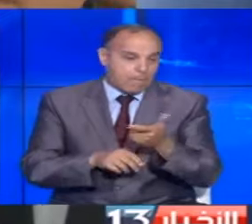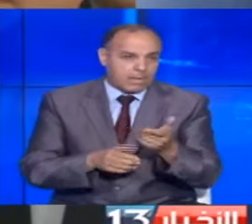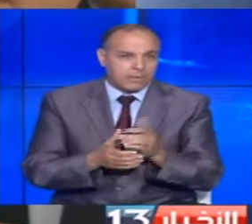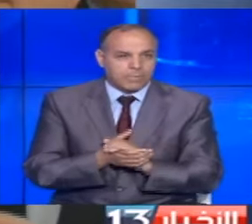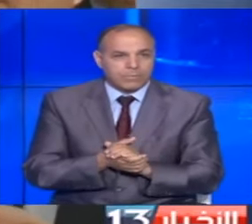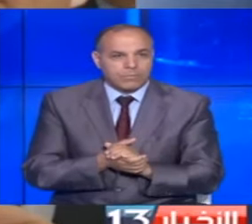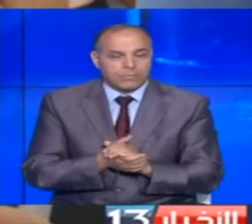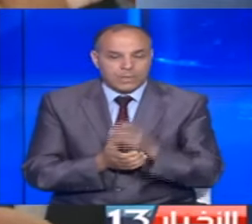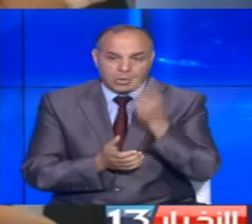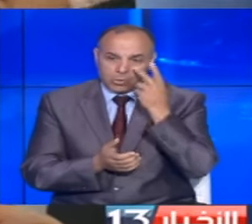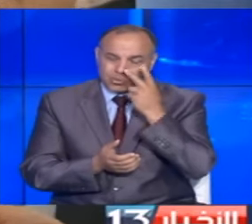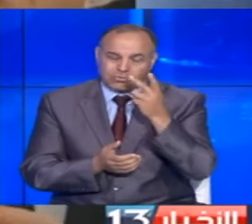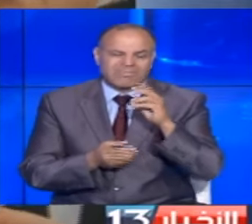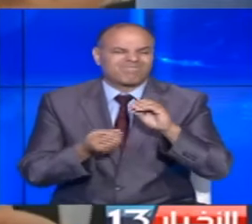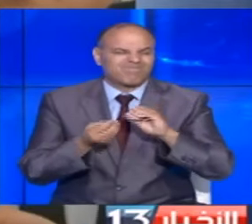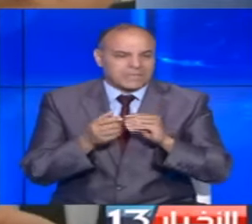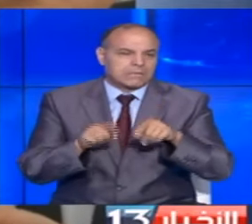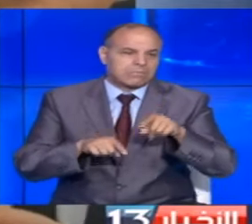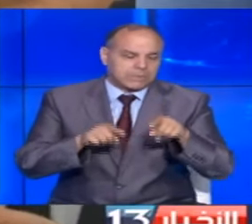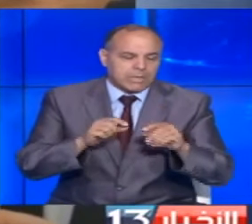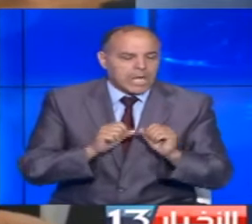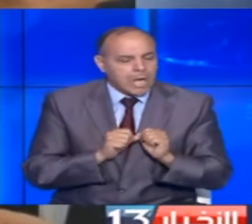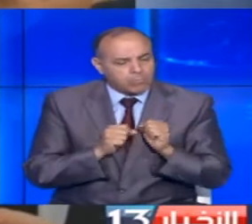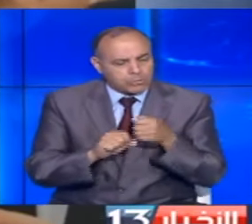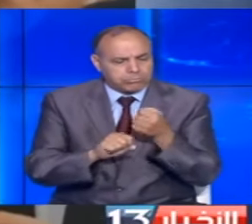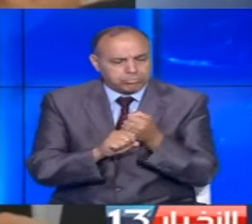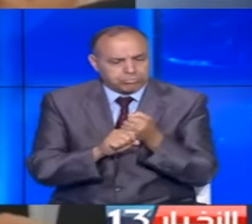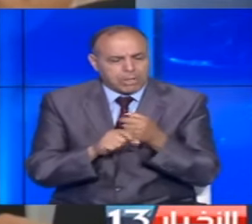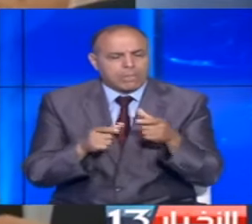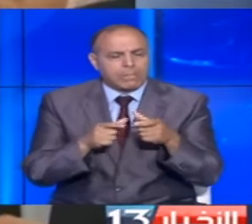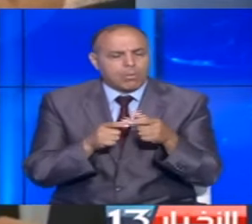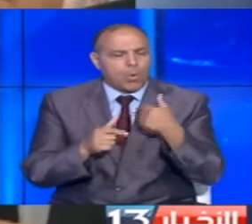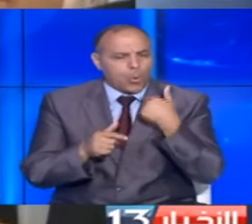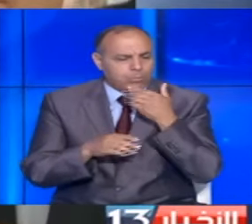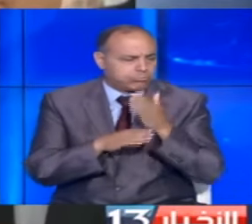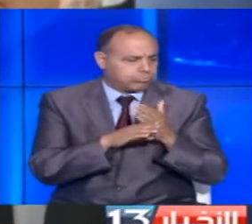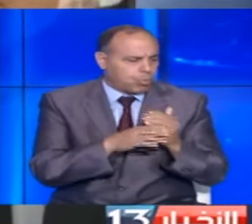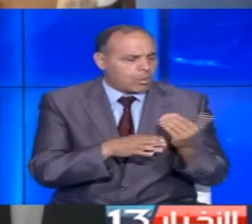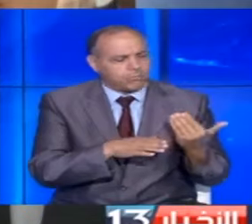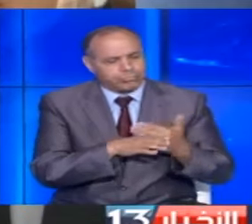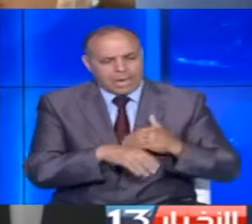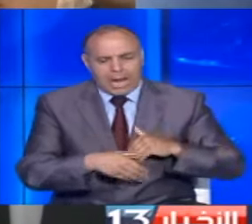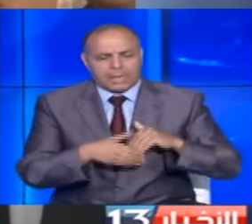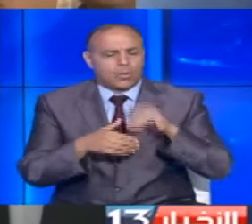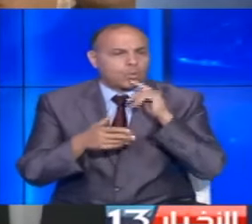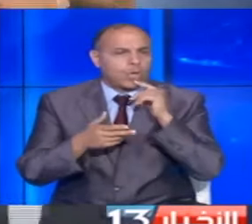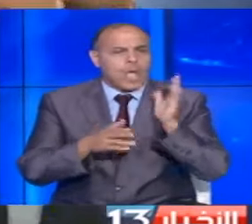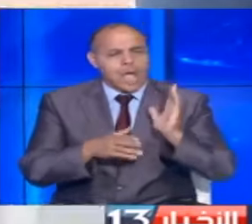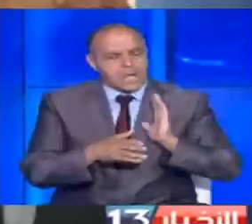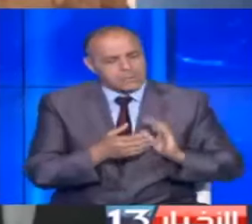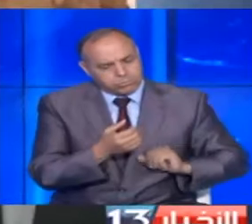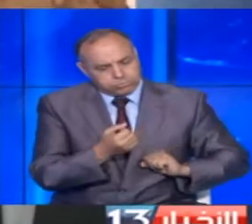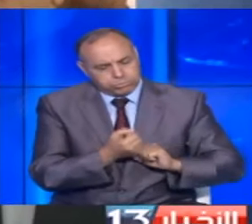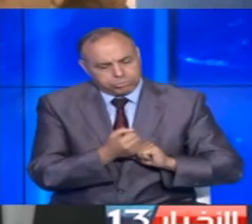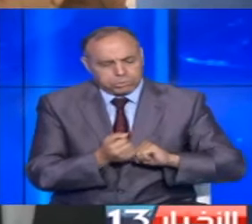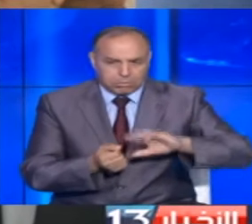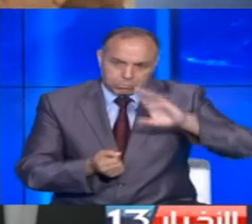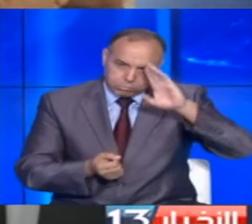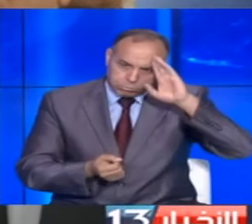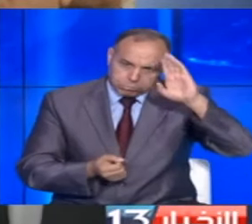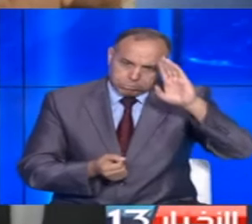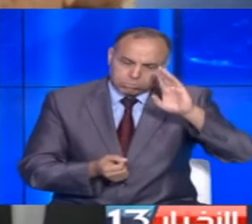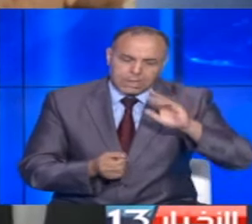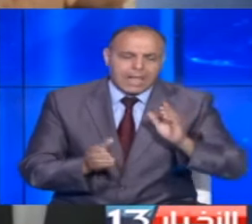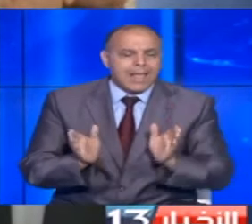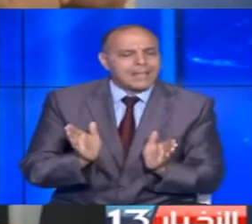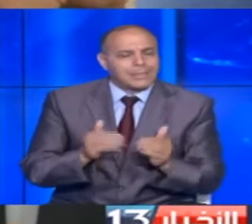وشفت اللي صار ومعنا مجهودات كبيره قام بيوم دوله كل اجهزه الدوله تدخلت بما في ذلك الجيش الوطني في حمل الحي كل اعوانه دول